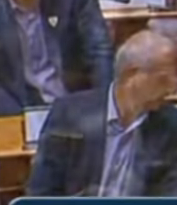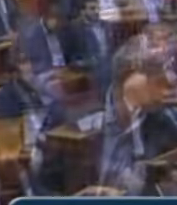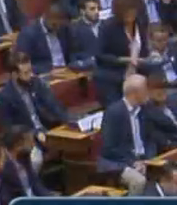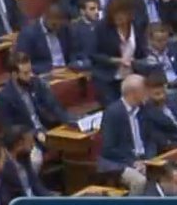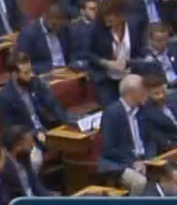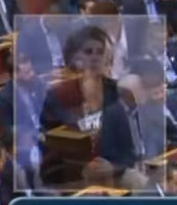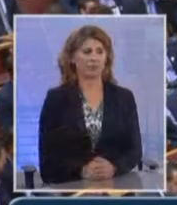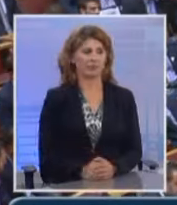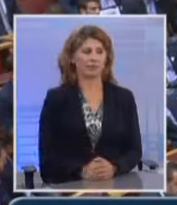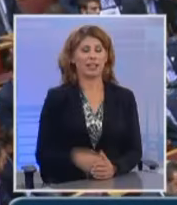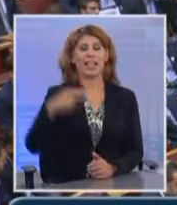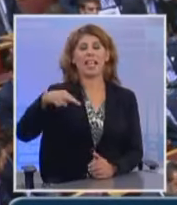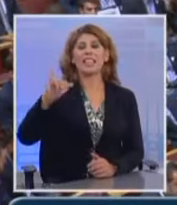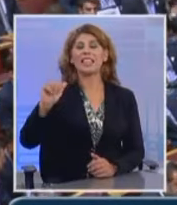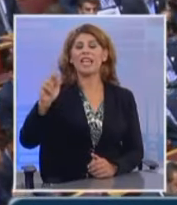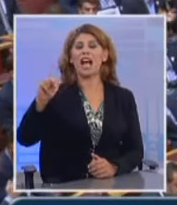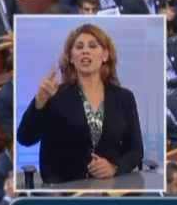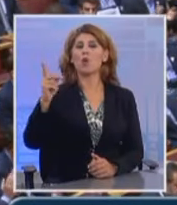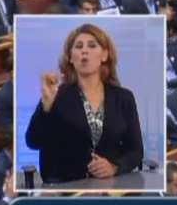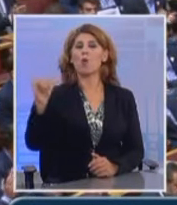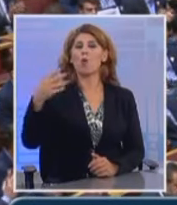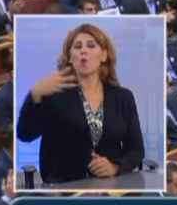Η Λιάνγκου Ξανθή.